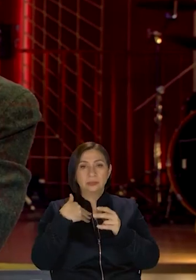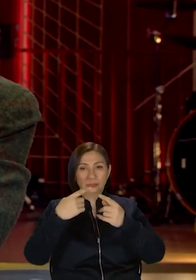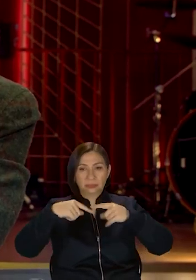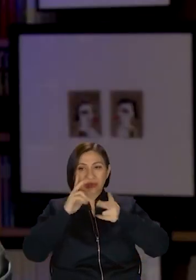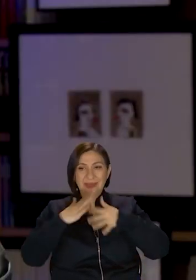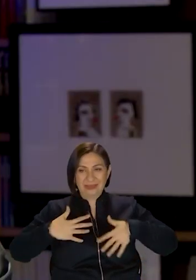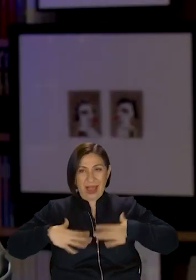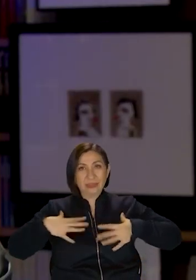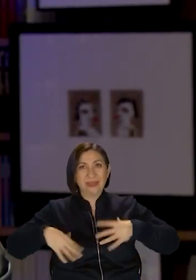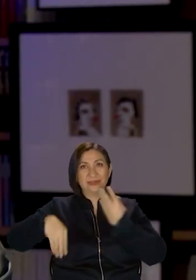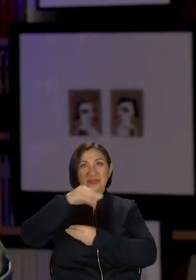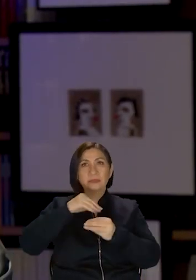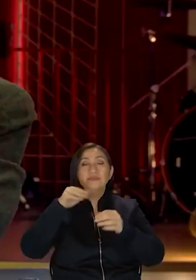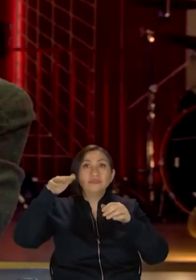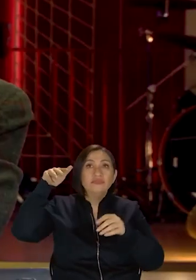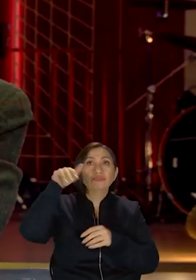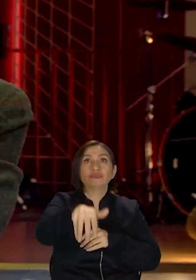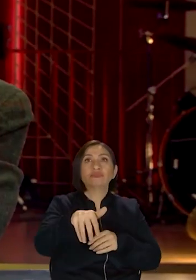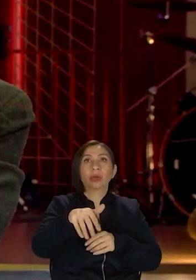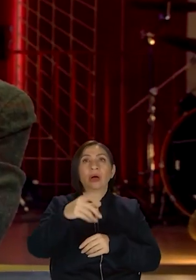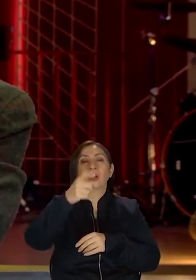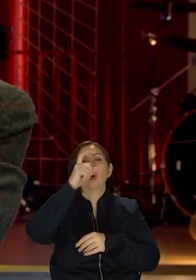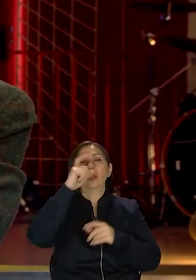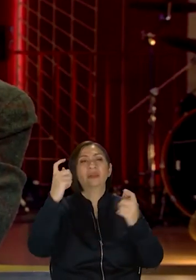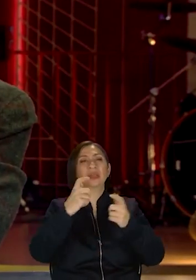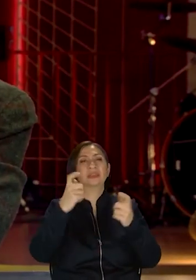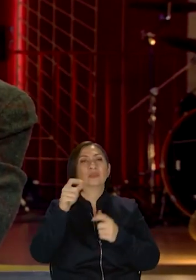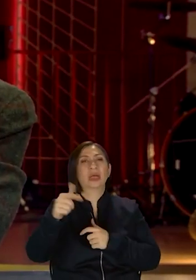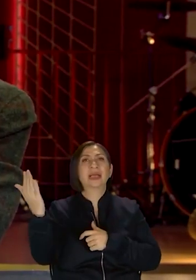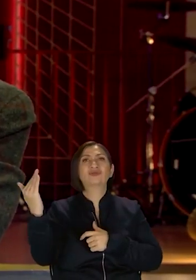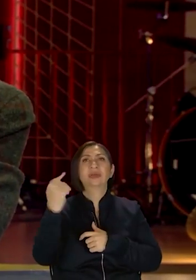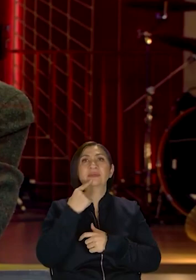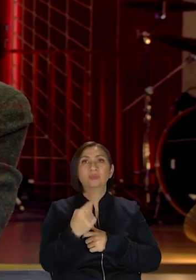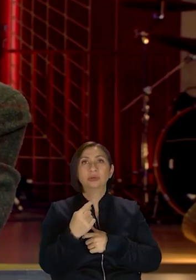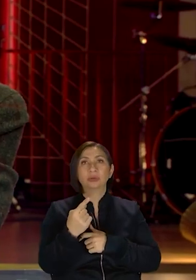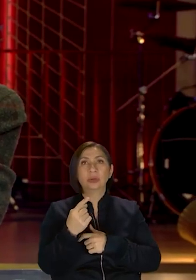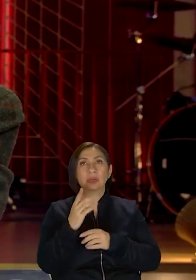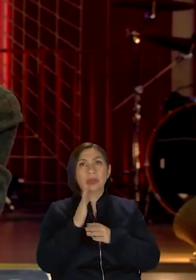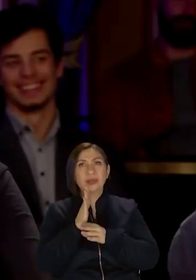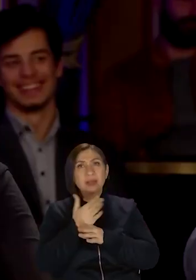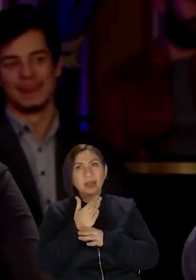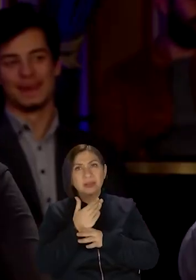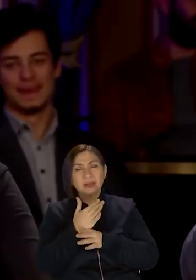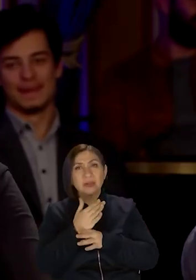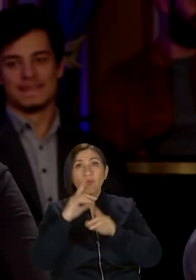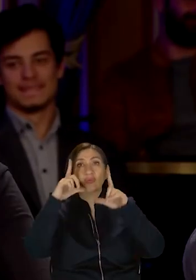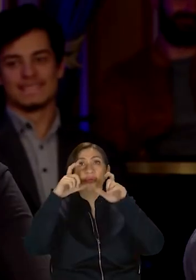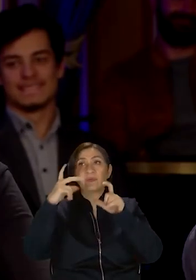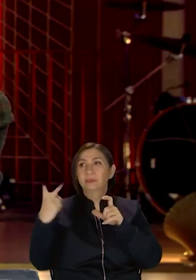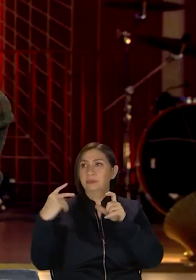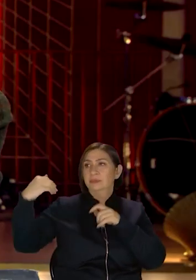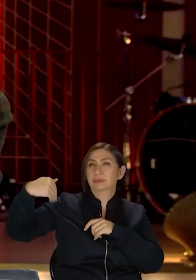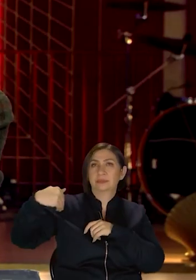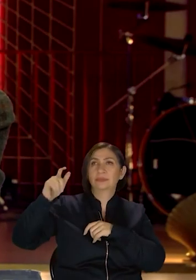basılmış. Niye? Oyundan sonra Okan Bayülgen neredeyse buraya getireceksiniz demiş. Ne yapacakmış? Yayın fotoğraf edecek. Çekilecek.